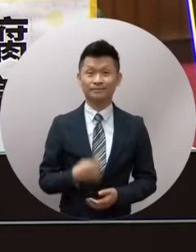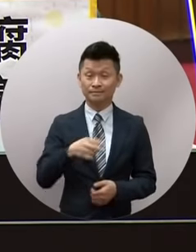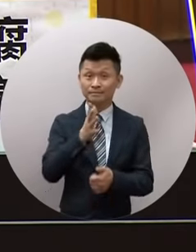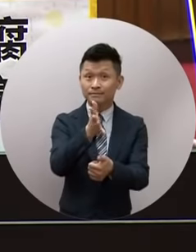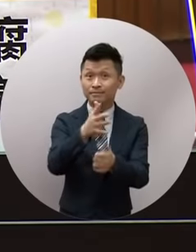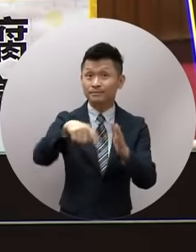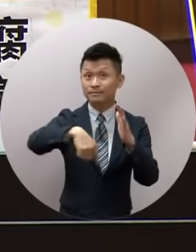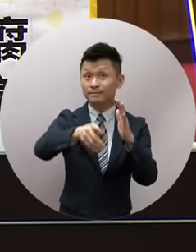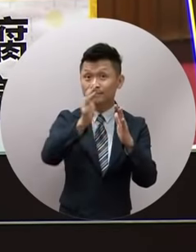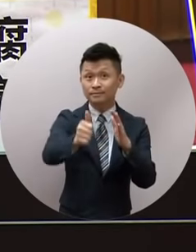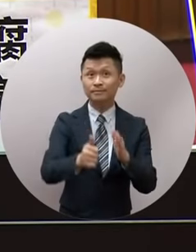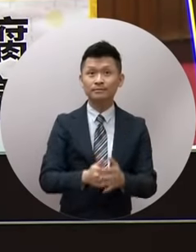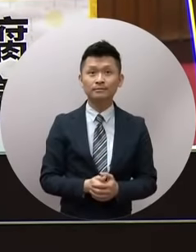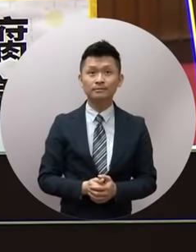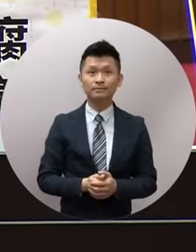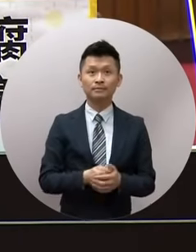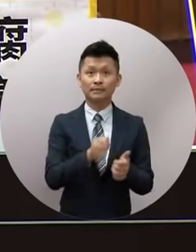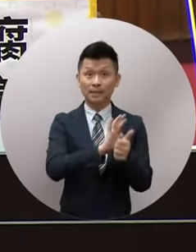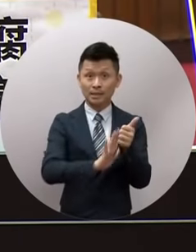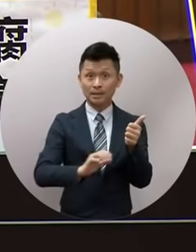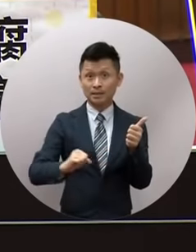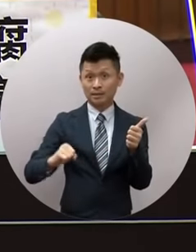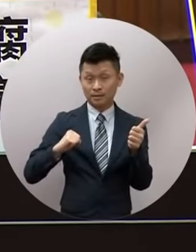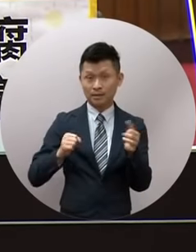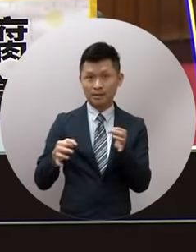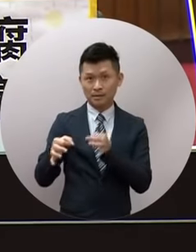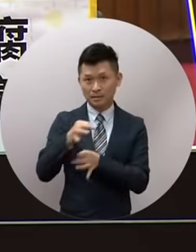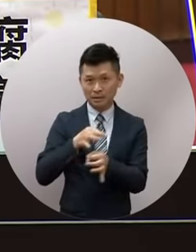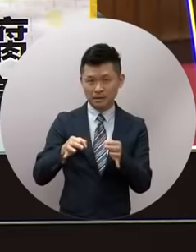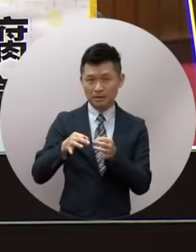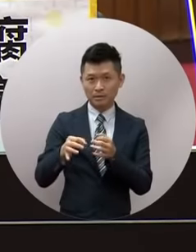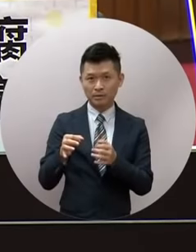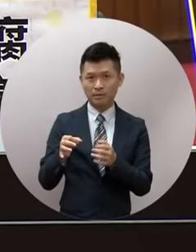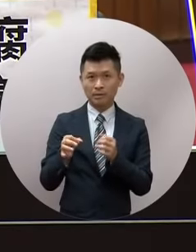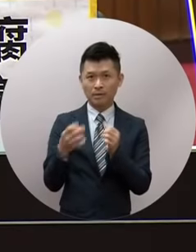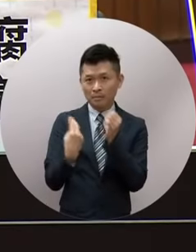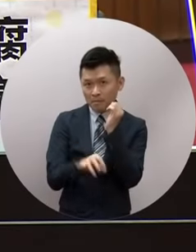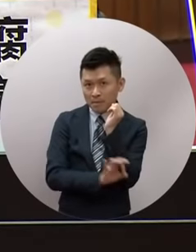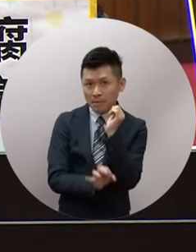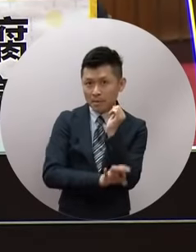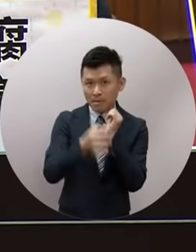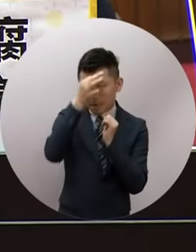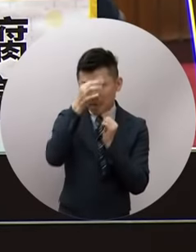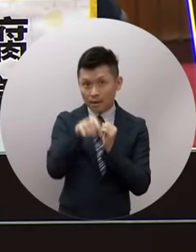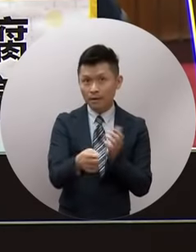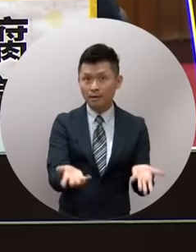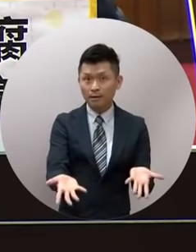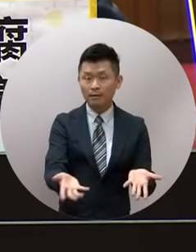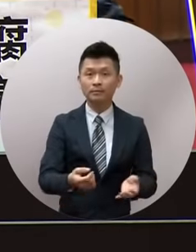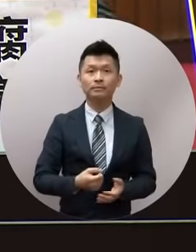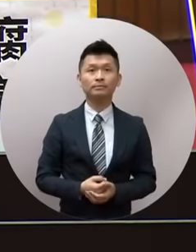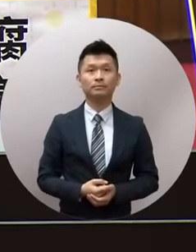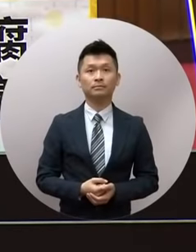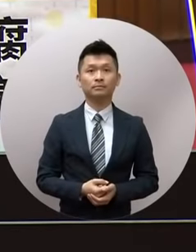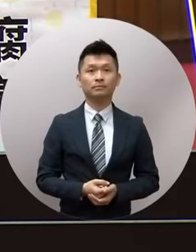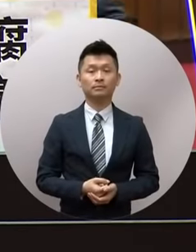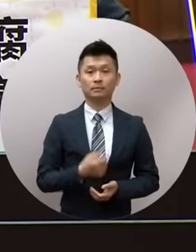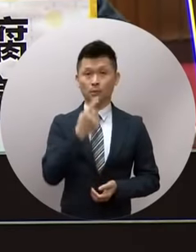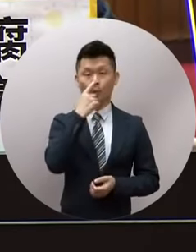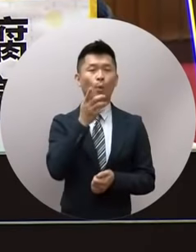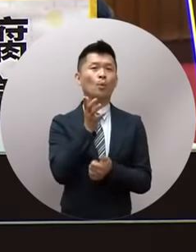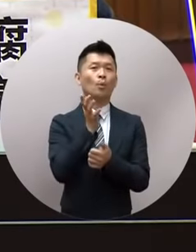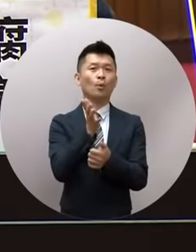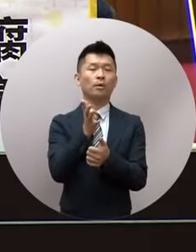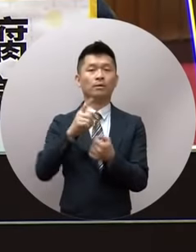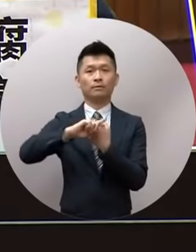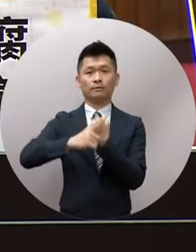教院长一下关于这个影响力交易罪啦，哈，跟这个贪腐的这个部分，哈，因为哈，我每次问这